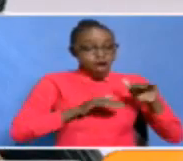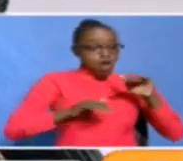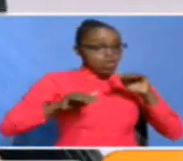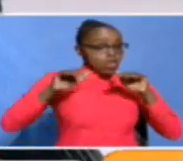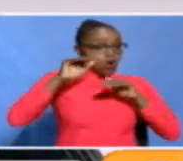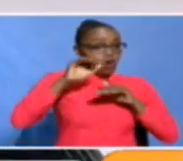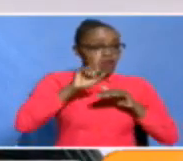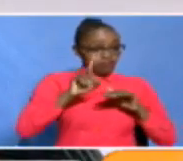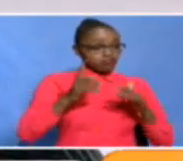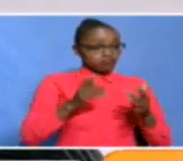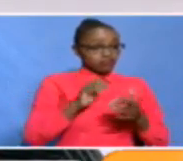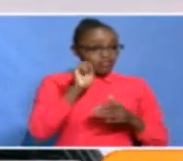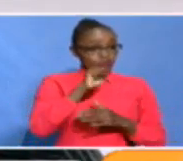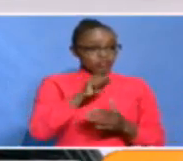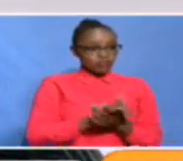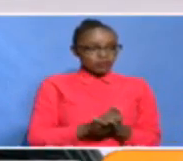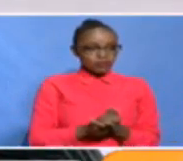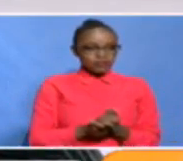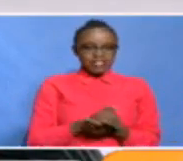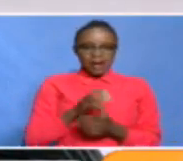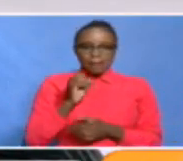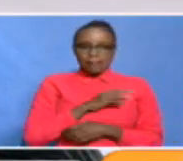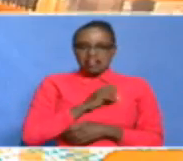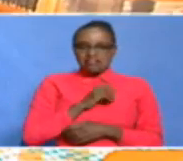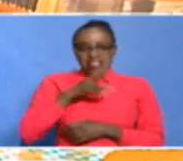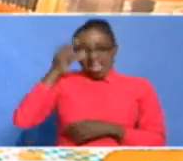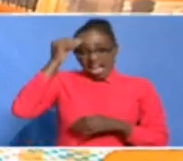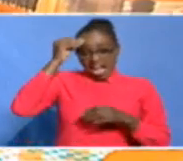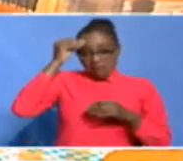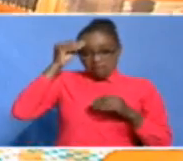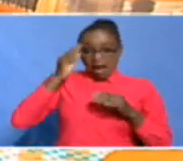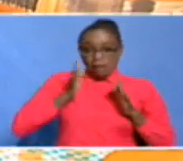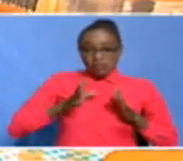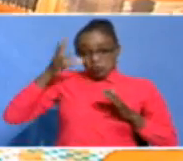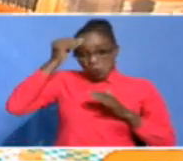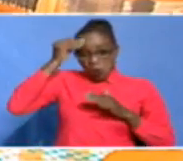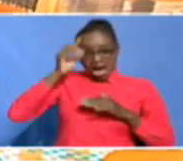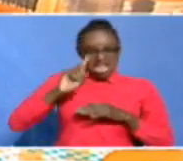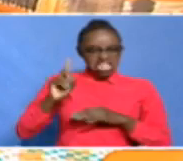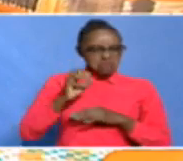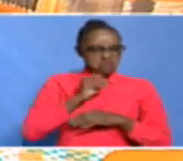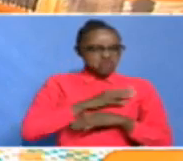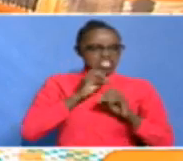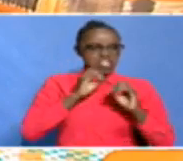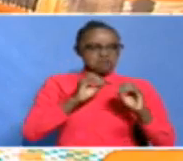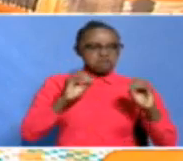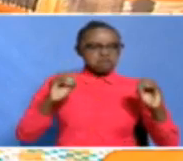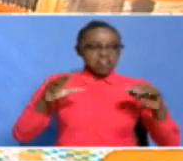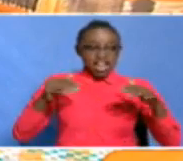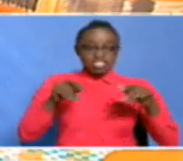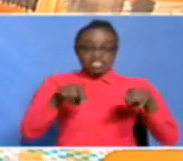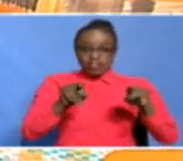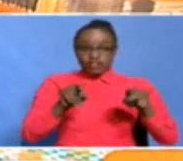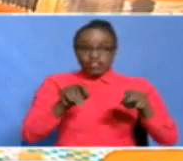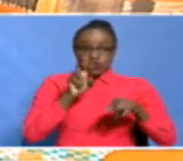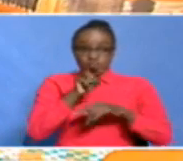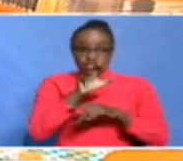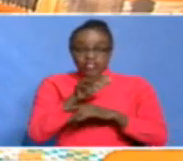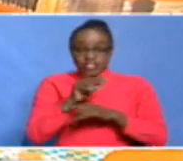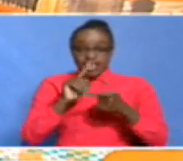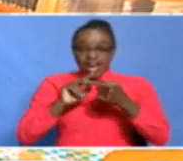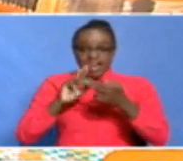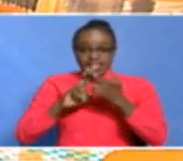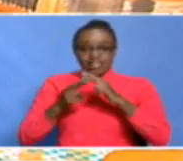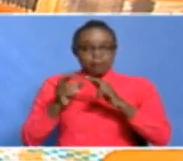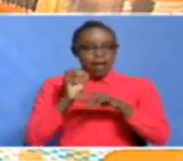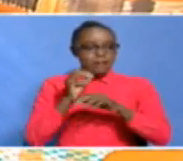wao. Mimi siogopi msomi, sikufichi tena. Ni vile wewe utakavyochukulia ule uhusiano.